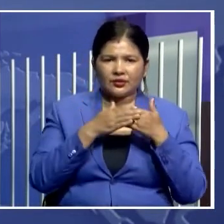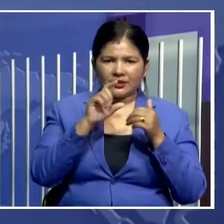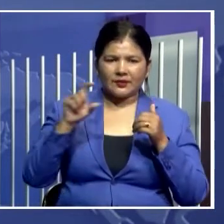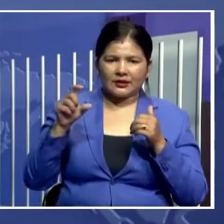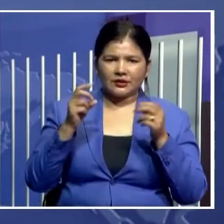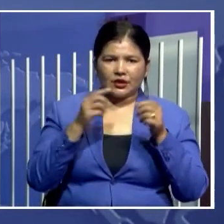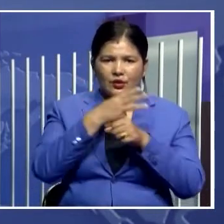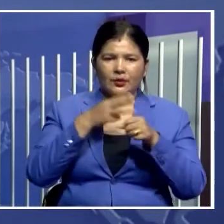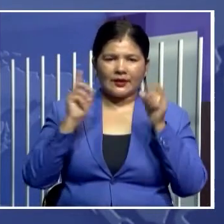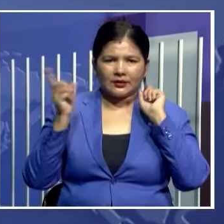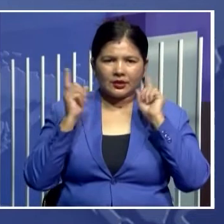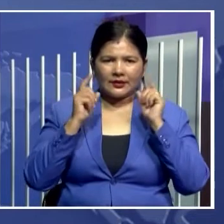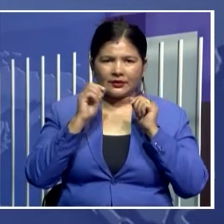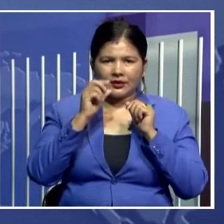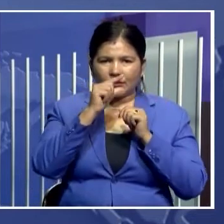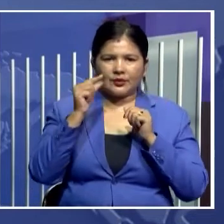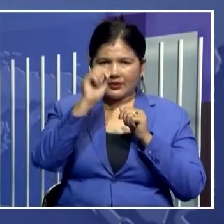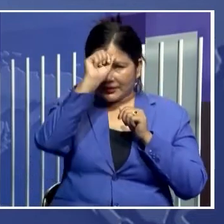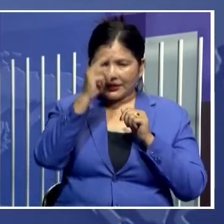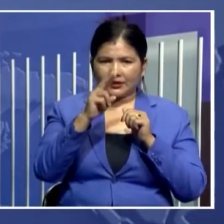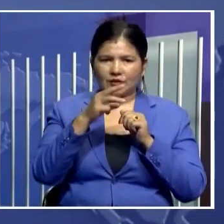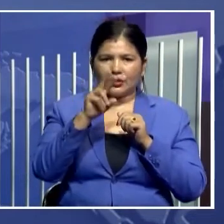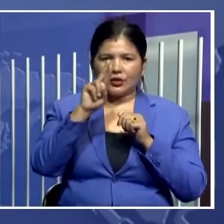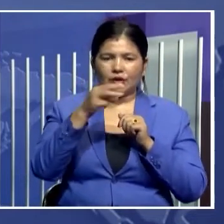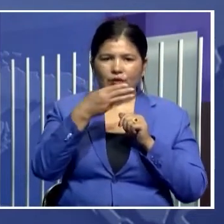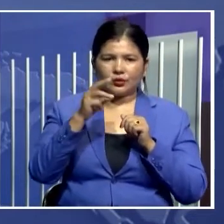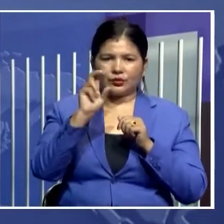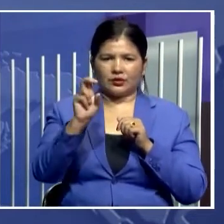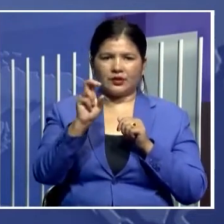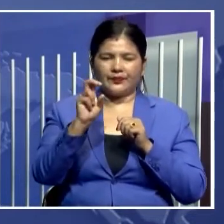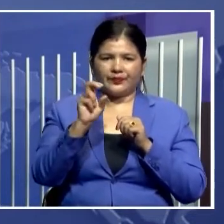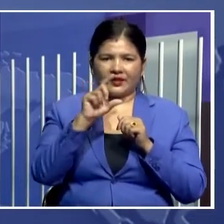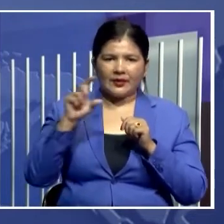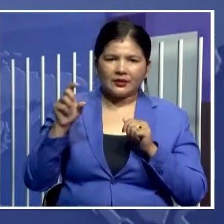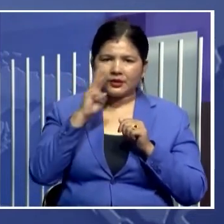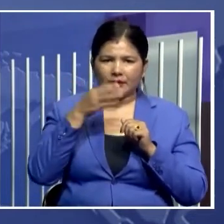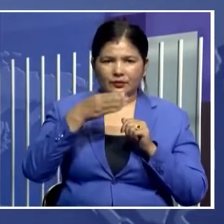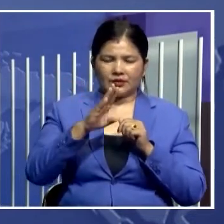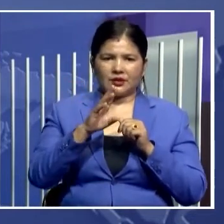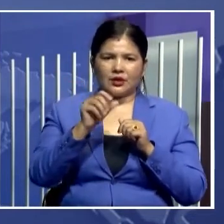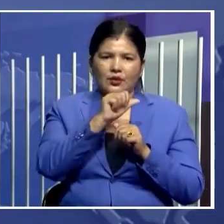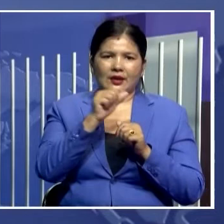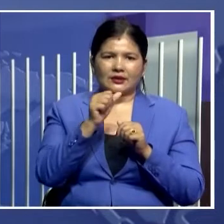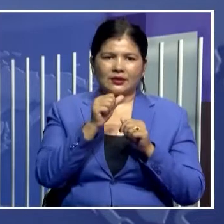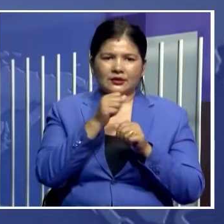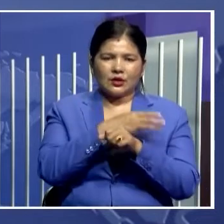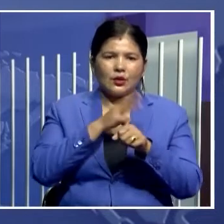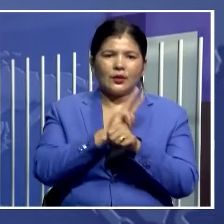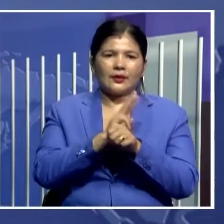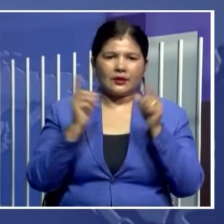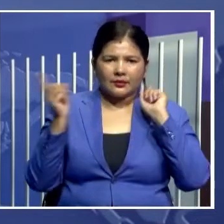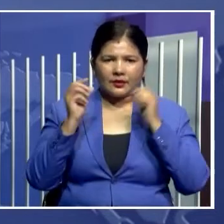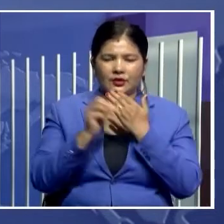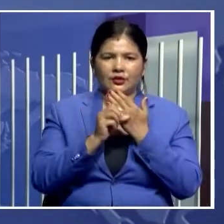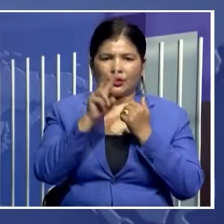नेपालगञ्ज उपमहानगरपालिकाको विषयमा जानकारी दिन्छौँ। रुद्र सुवेदी नेपालगञ्जमा हुनुहुन्छ, उहाँसँग हामी नेपालगञ्ज उपमहानगरपालिकाको पछिल्लो